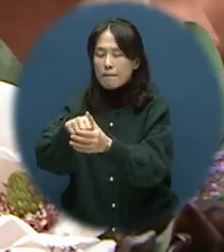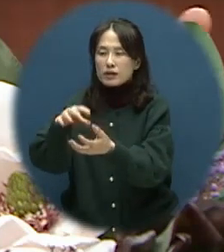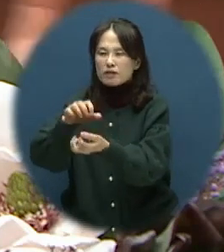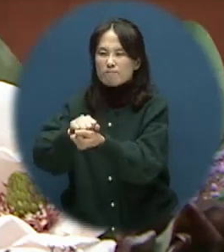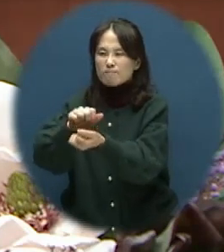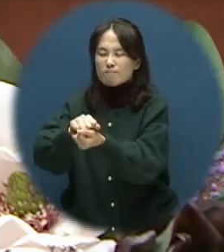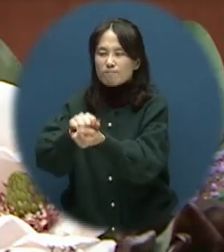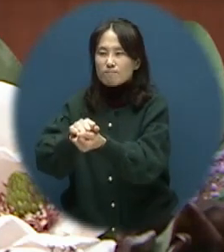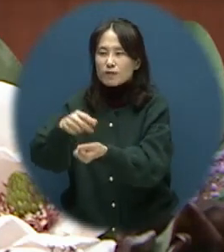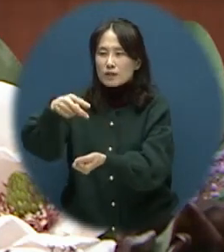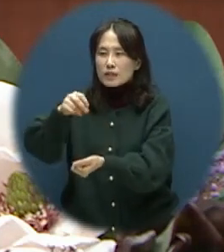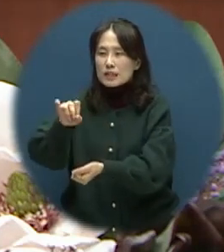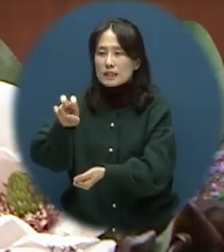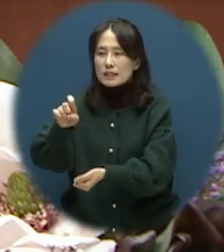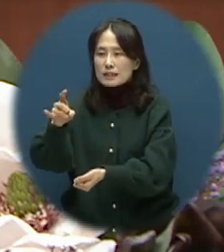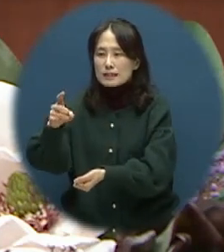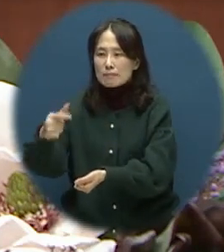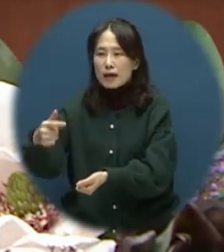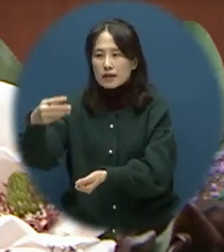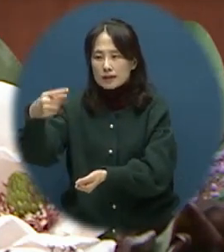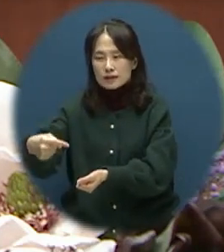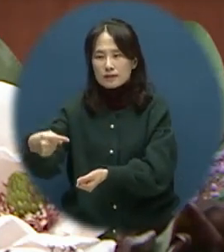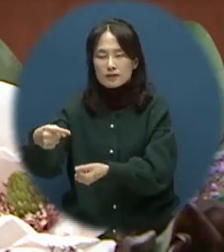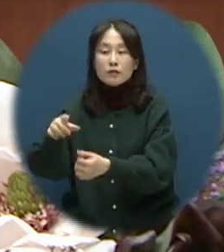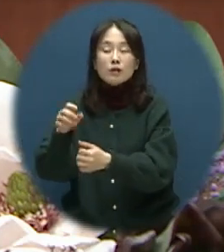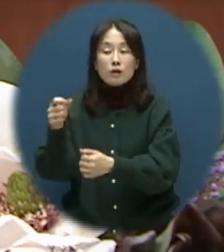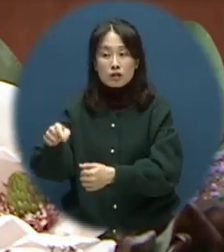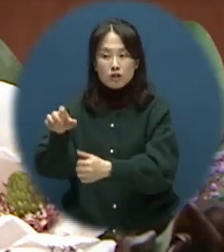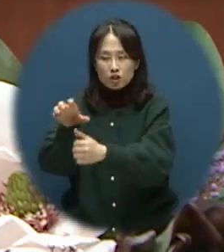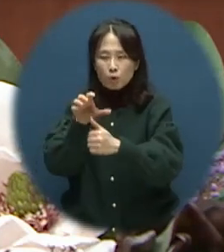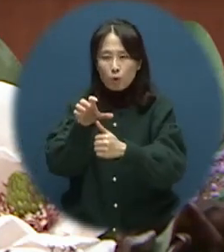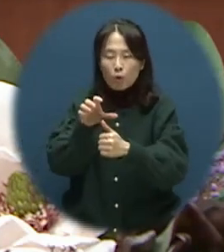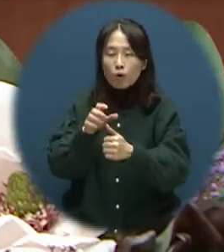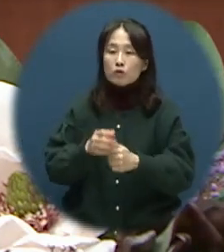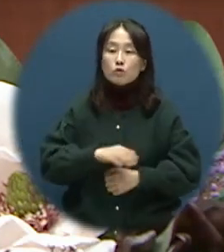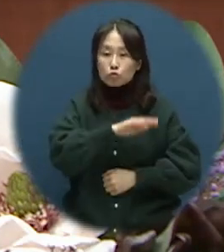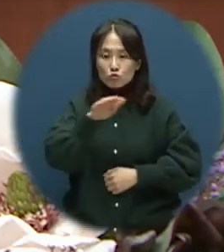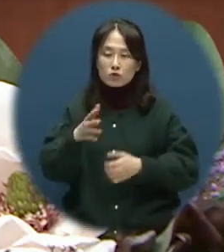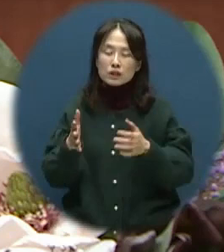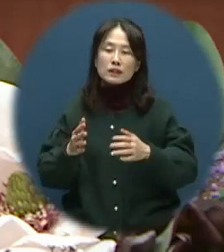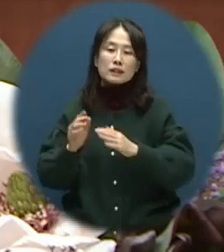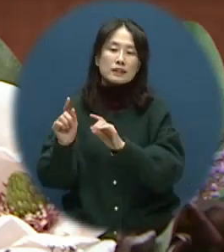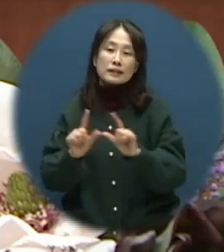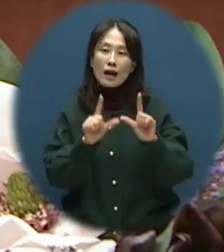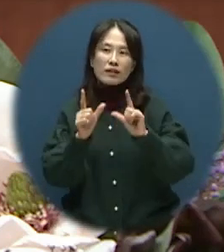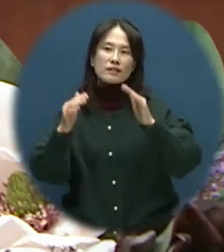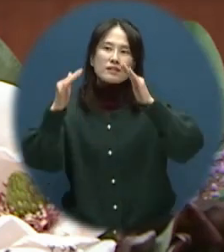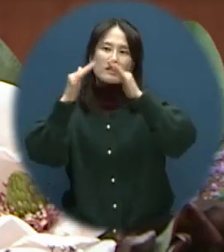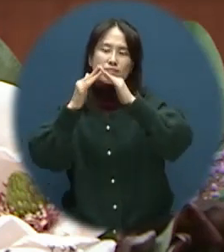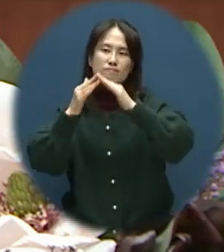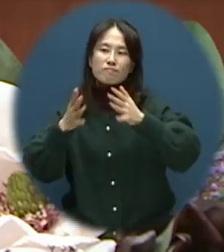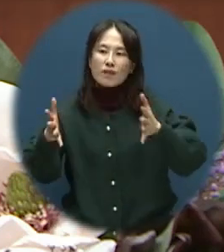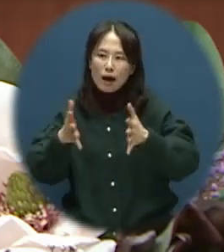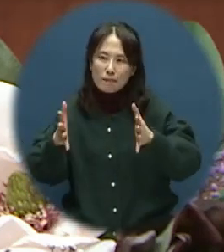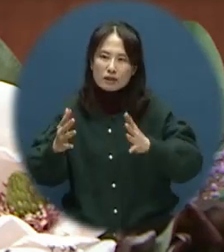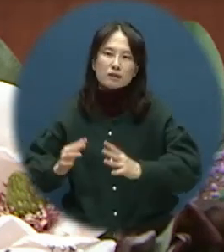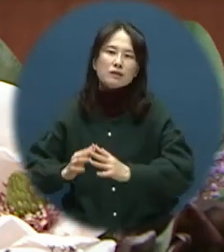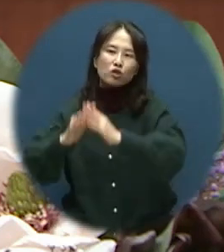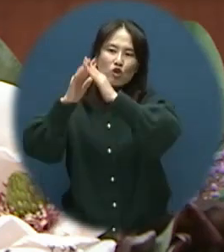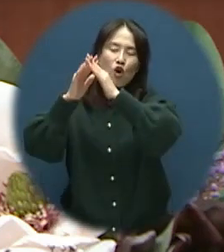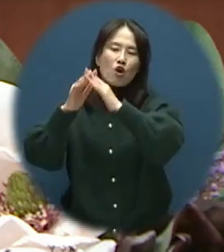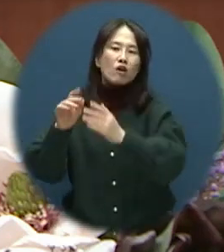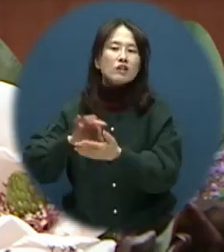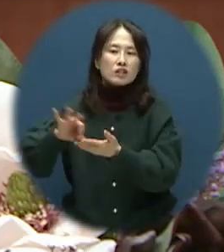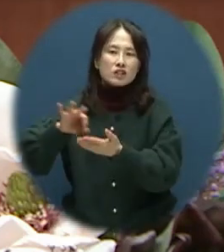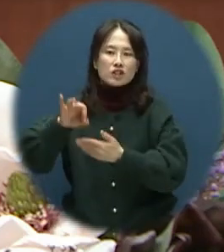그 쓰레기로 만든 시멘트 안에는 발암 물질과 중금속이 너무나 많고 네. 그 당시에 지금은 그나마 미약한 기준이 있는데 제가 처음